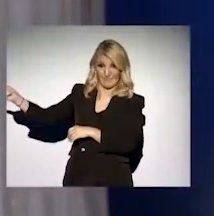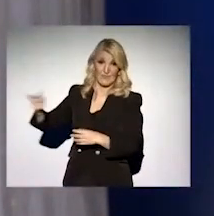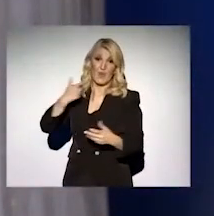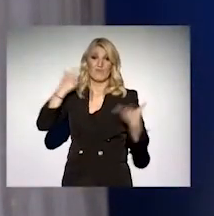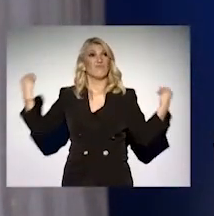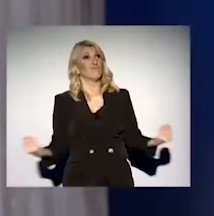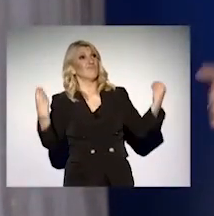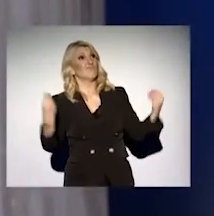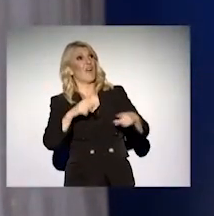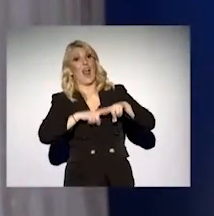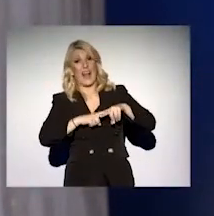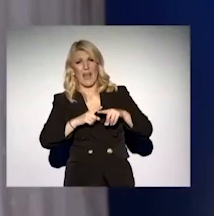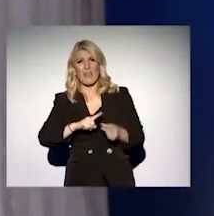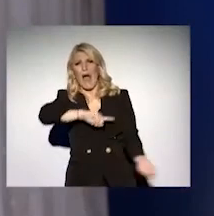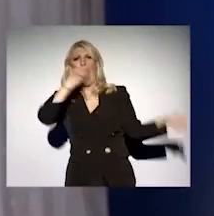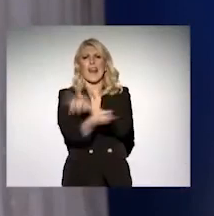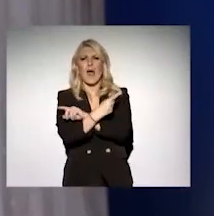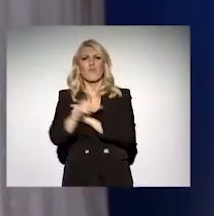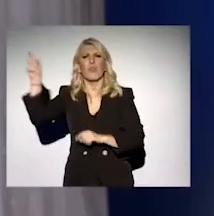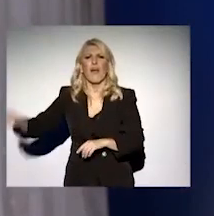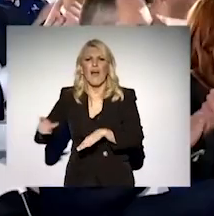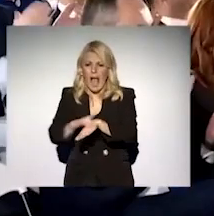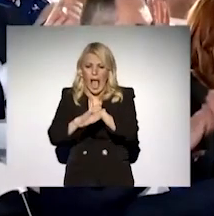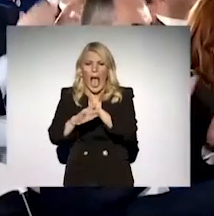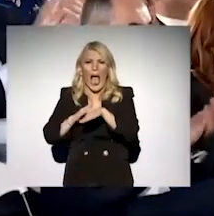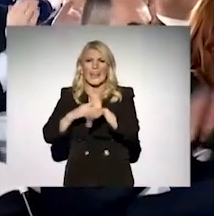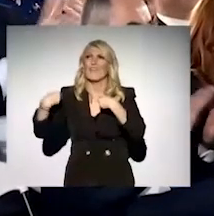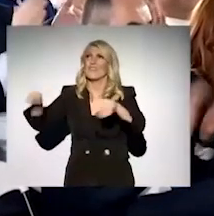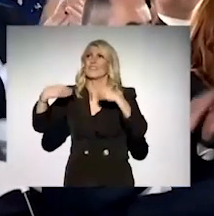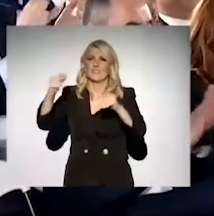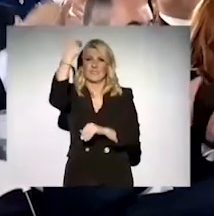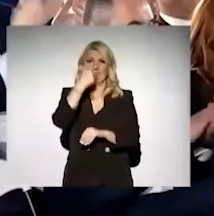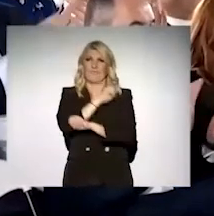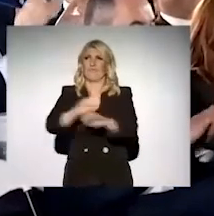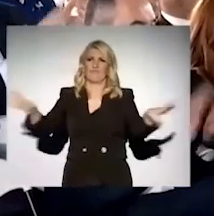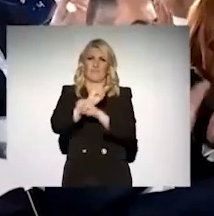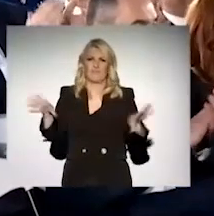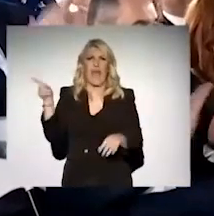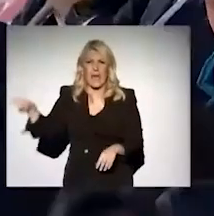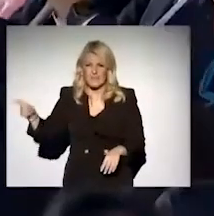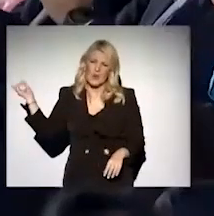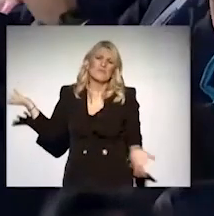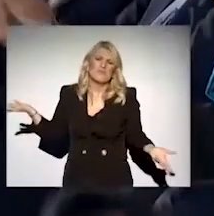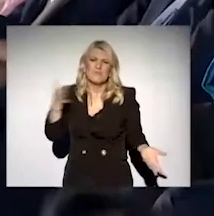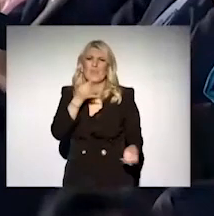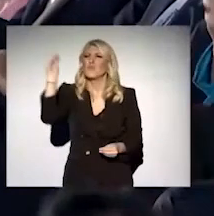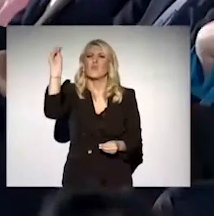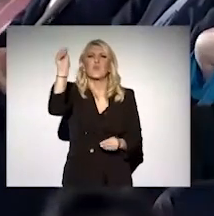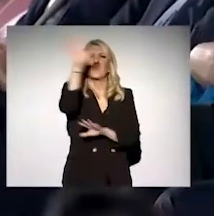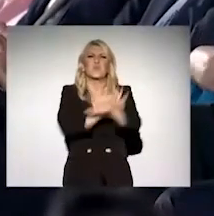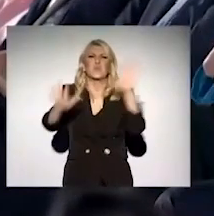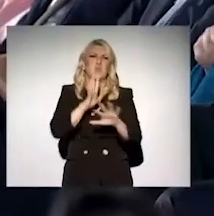ότι ήταν στη σωστή πλευρά της ιστορίας, της παράταξης που πάντα κοιτούσε με ειλικρίνεια τον πολίτη στα